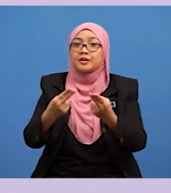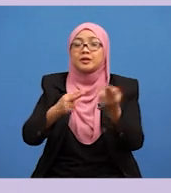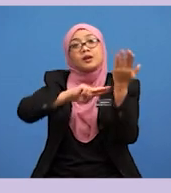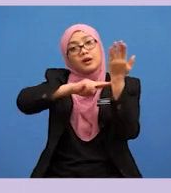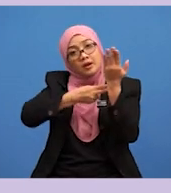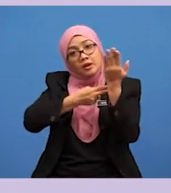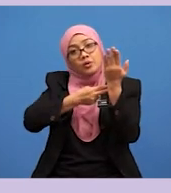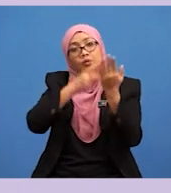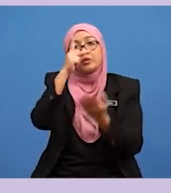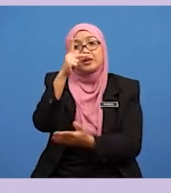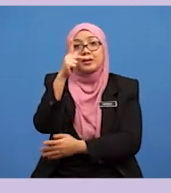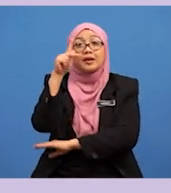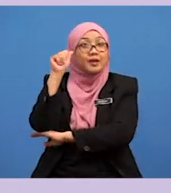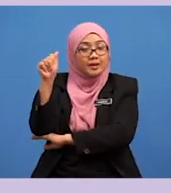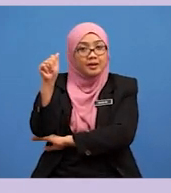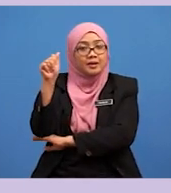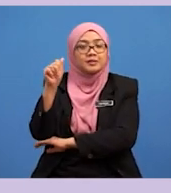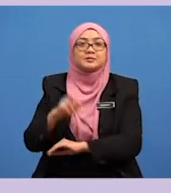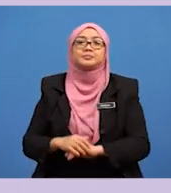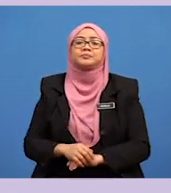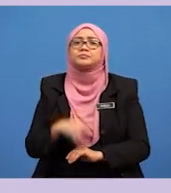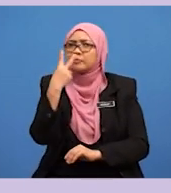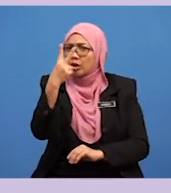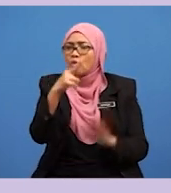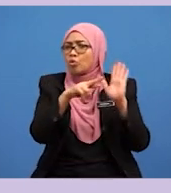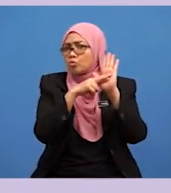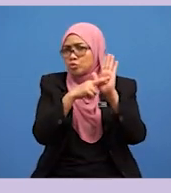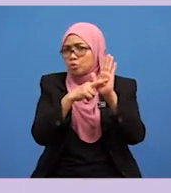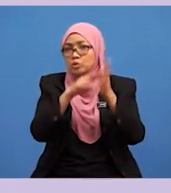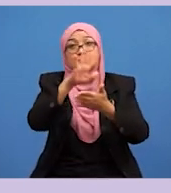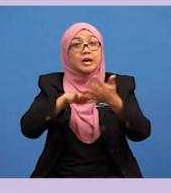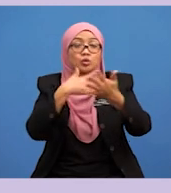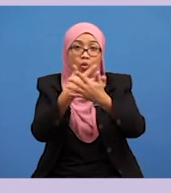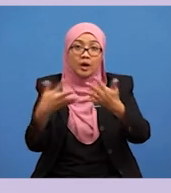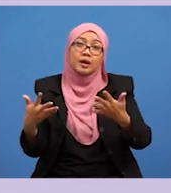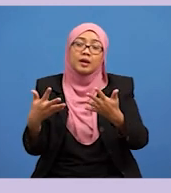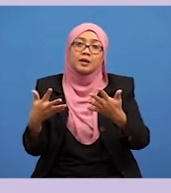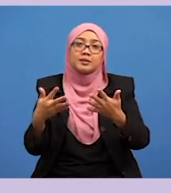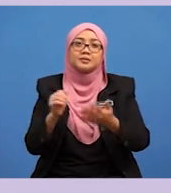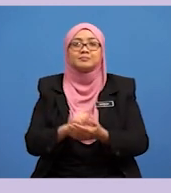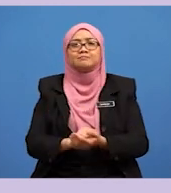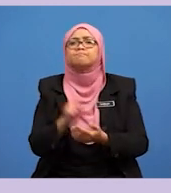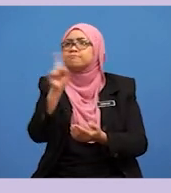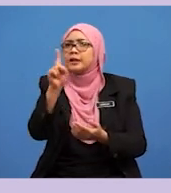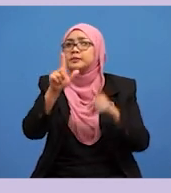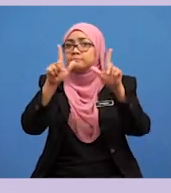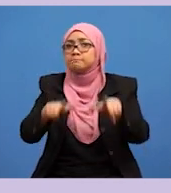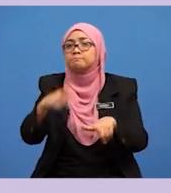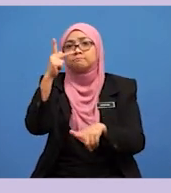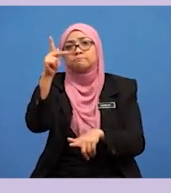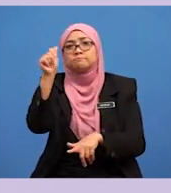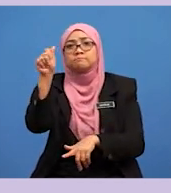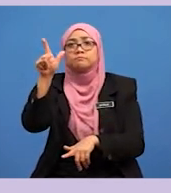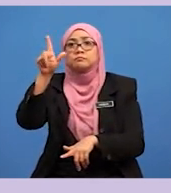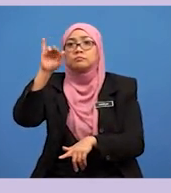kalium. Murid-murid boleh merujuk jadual berkala unsur di manakah letaknya kalium.